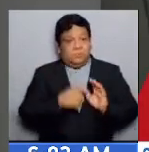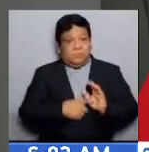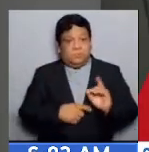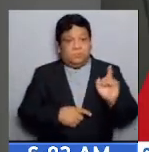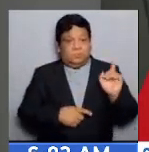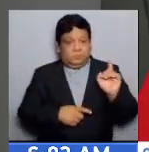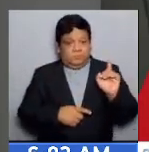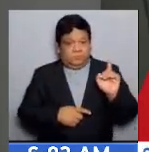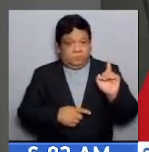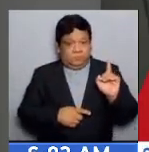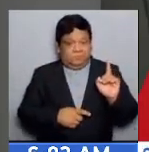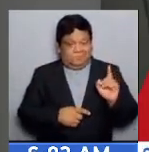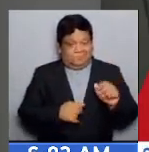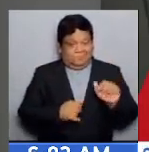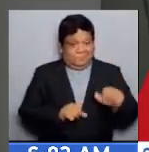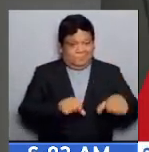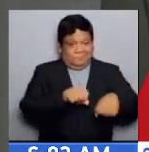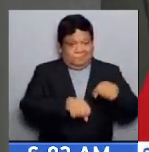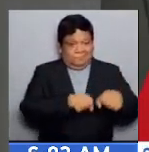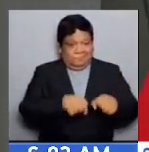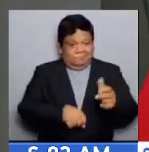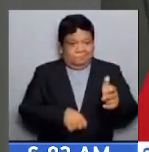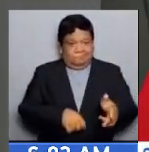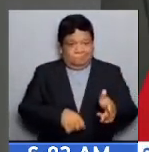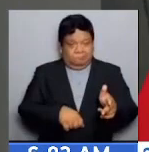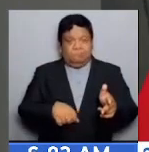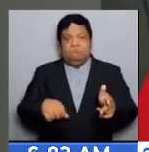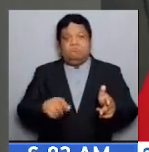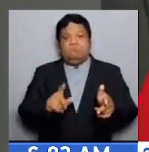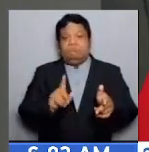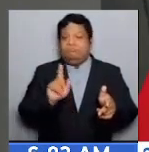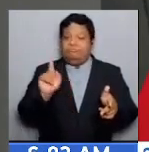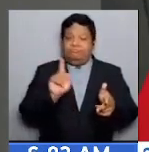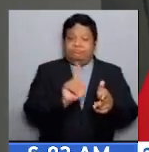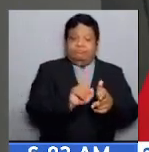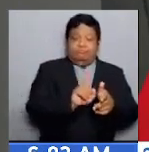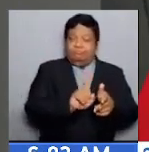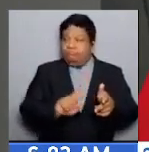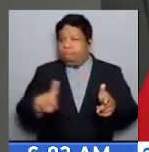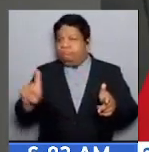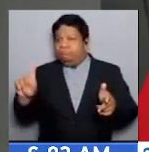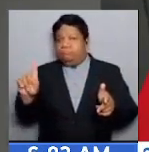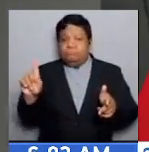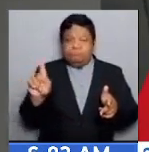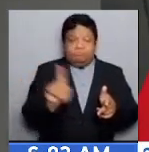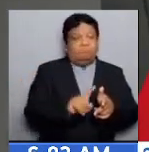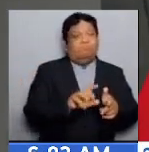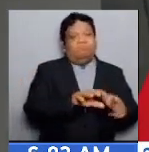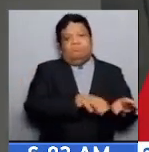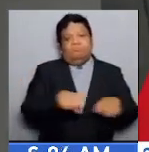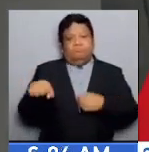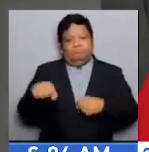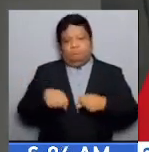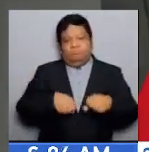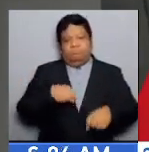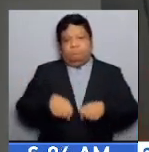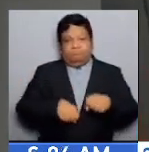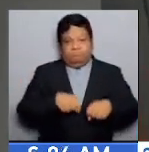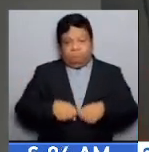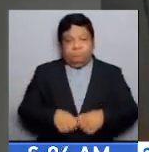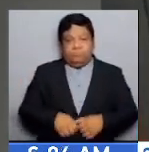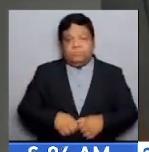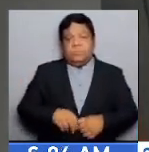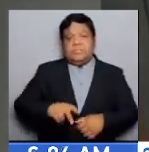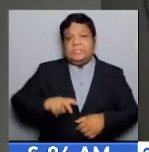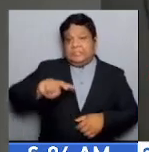bisikleta. Umalis siya saglit. Pagbalik ng kanyang kasama, kinuha na ang isang bisikleta. Ang ikalawang bisikleta, pinuntirya naman